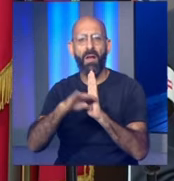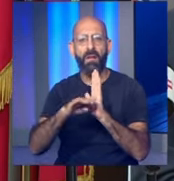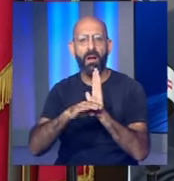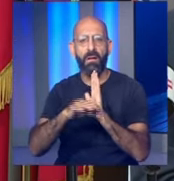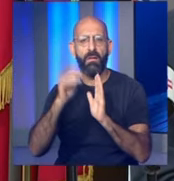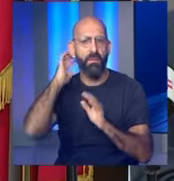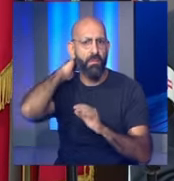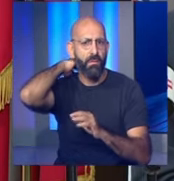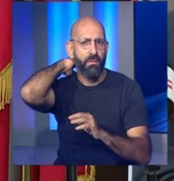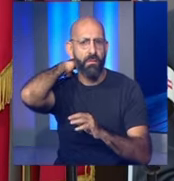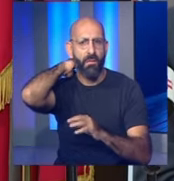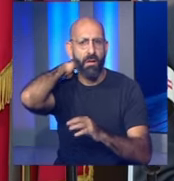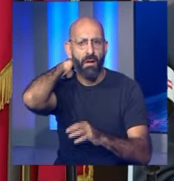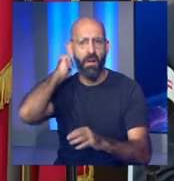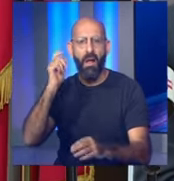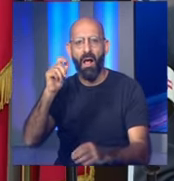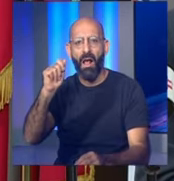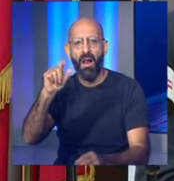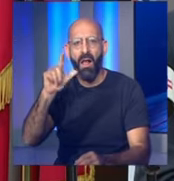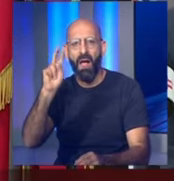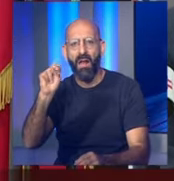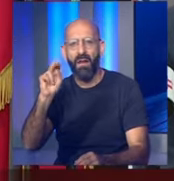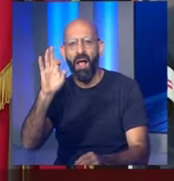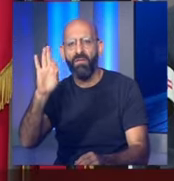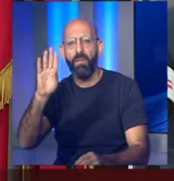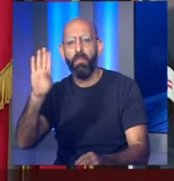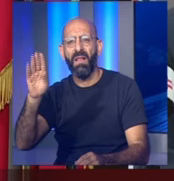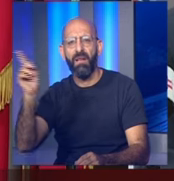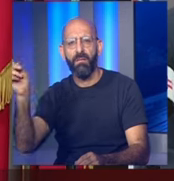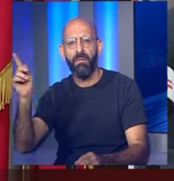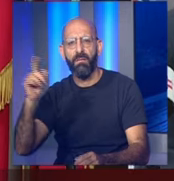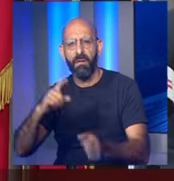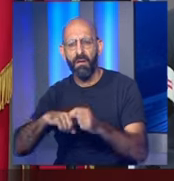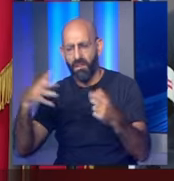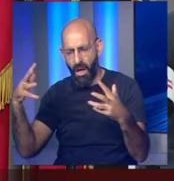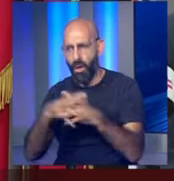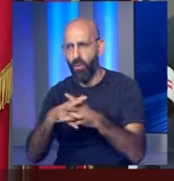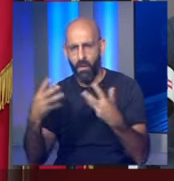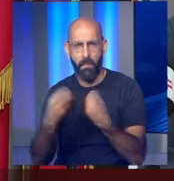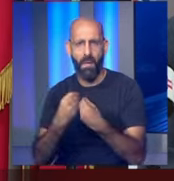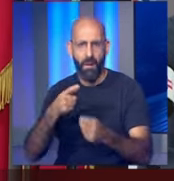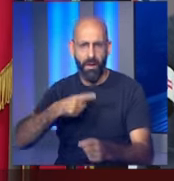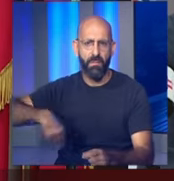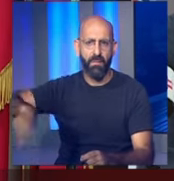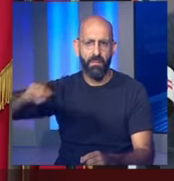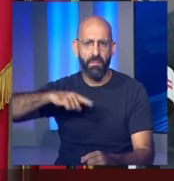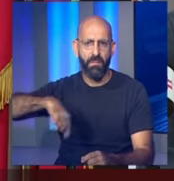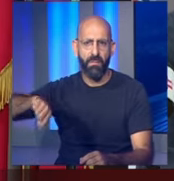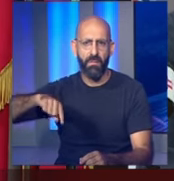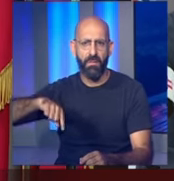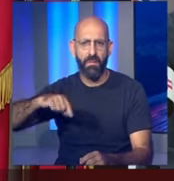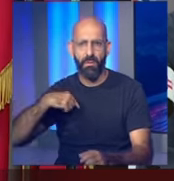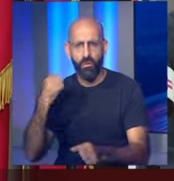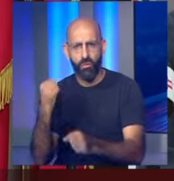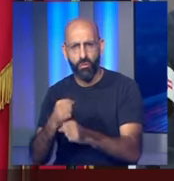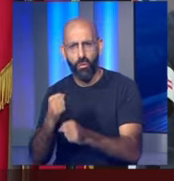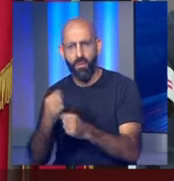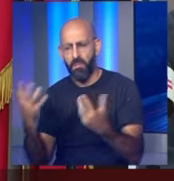منطقة مغدوشي صيدا قضاء الزهراني وأقليم الخروب. هذا